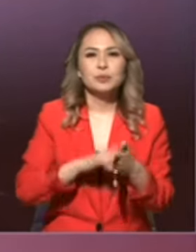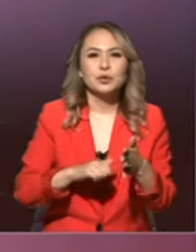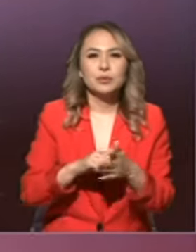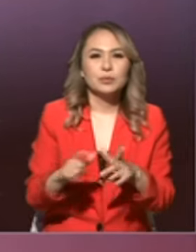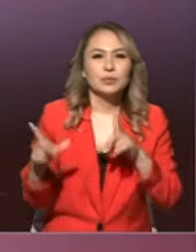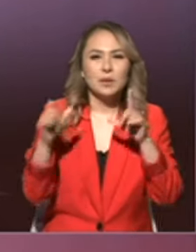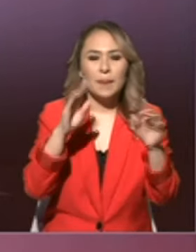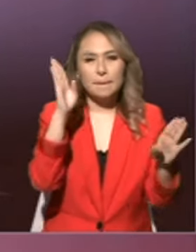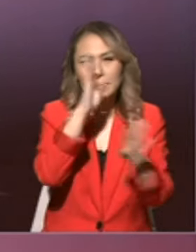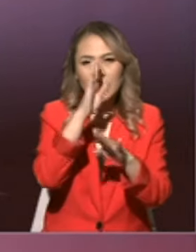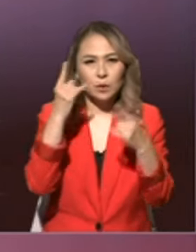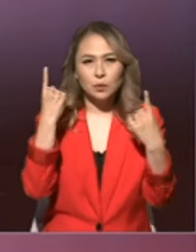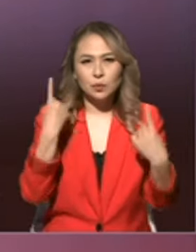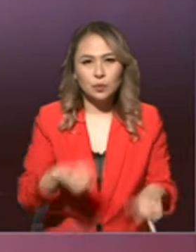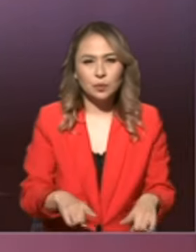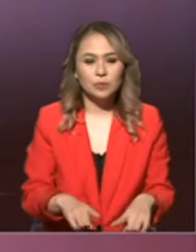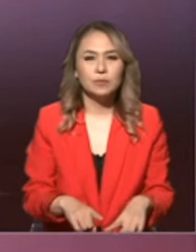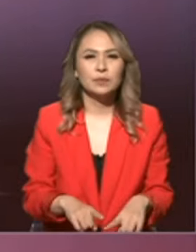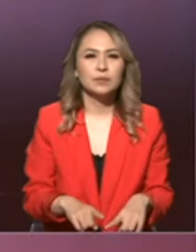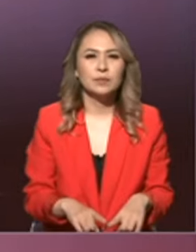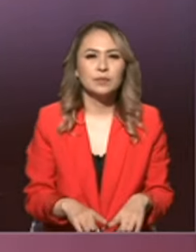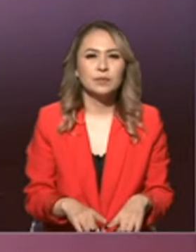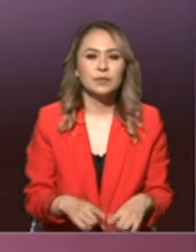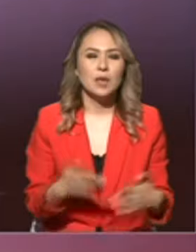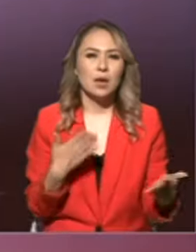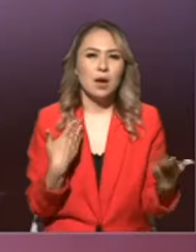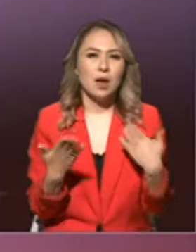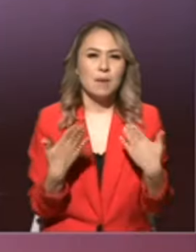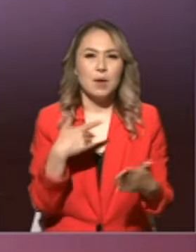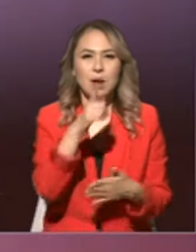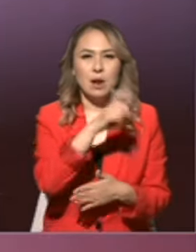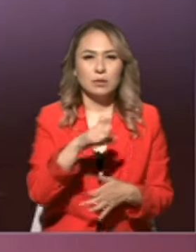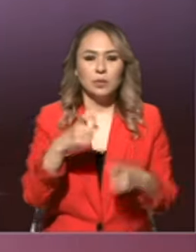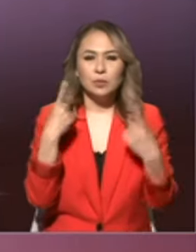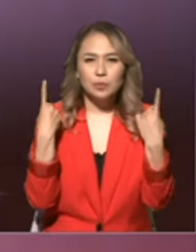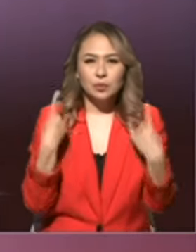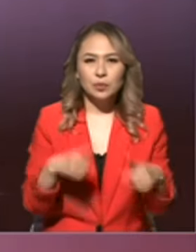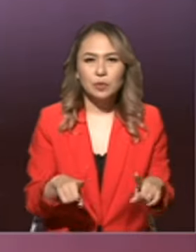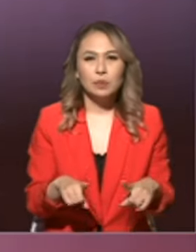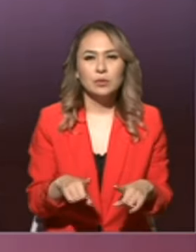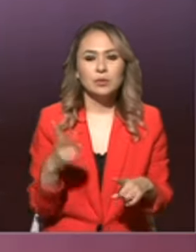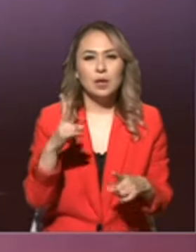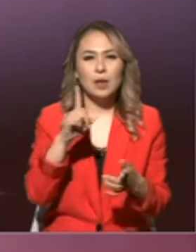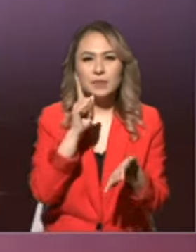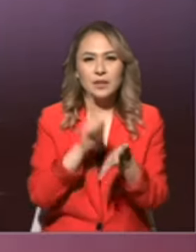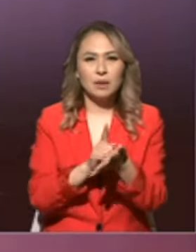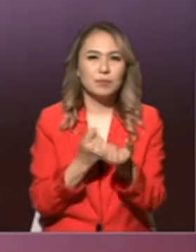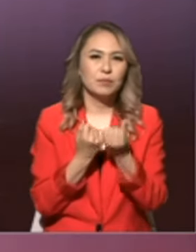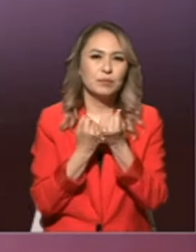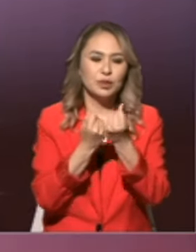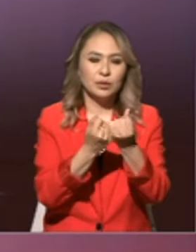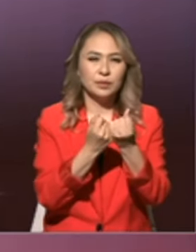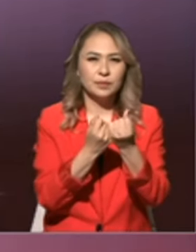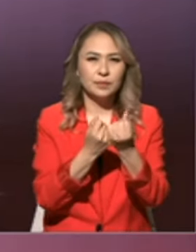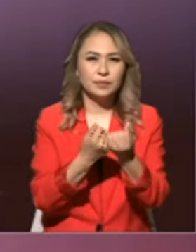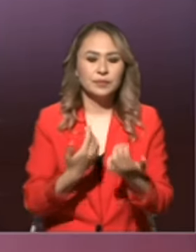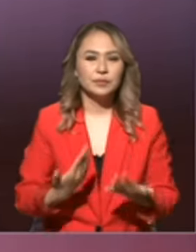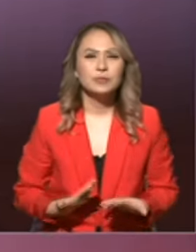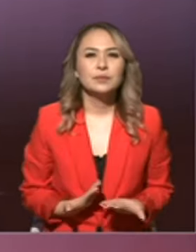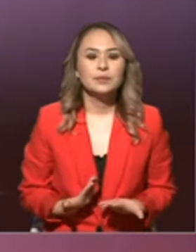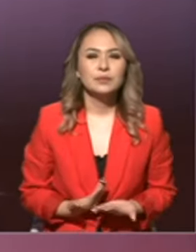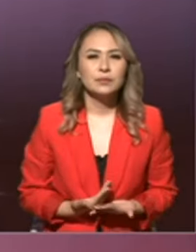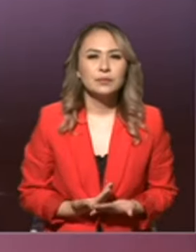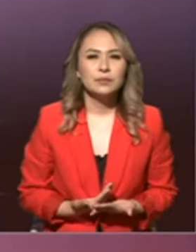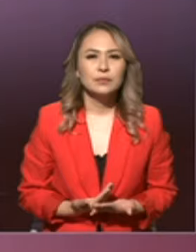жер климаттық жағдай тіптен өзгерек. Қатынас орнататын адамдар өзгерек. Яғни психологиялық қолдау болу керек. Тағы бір ең маңызды нәрсе